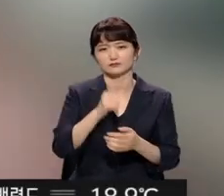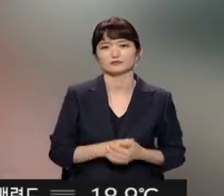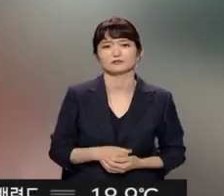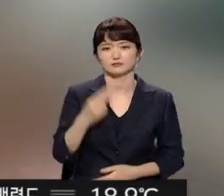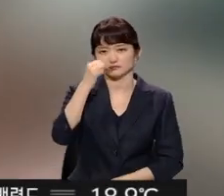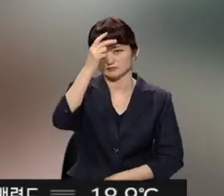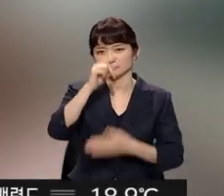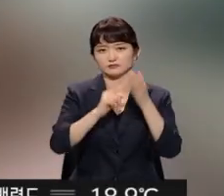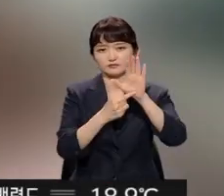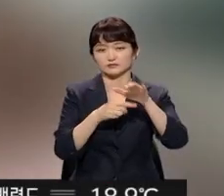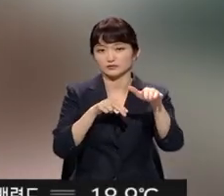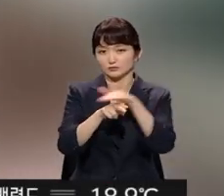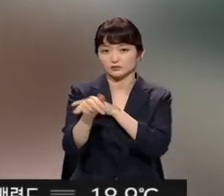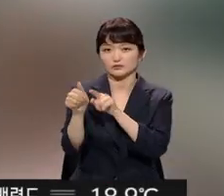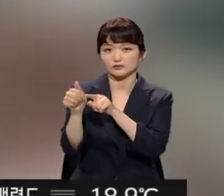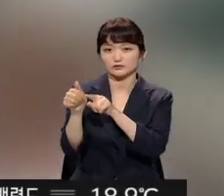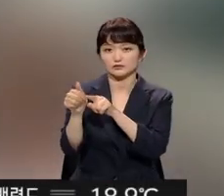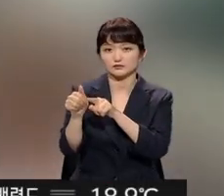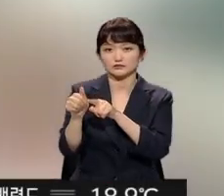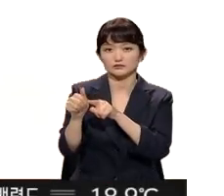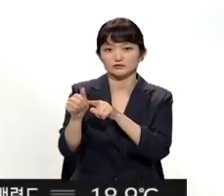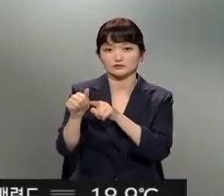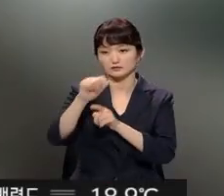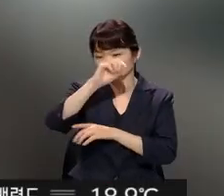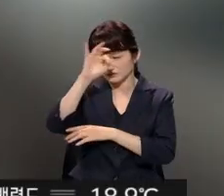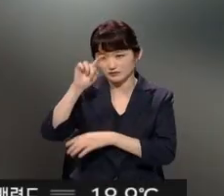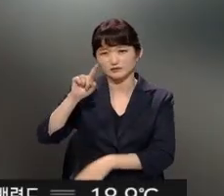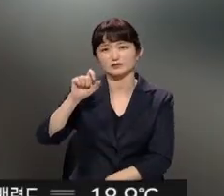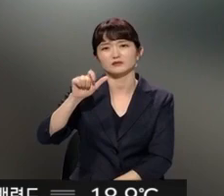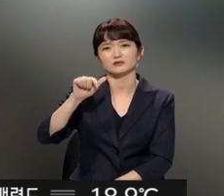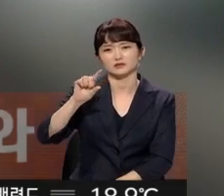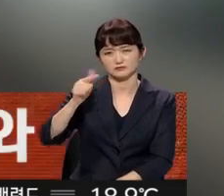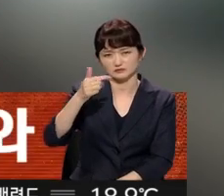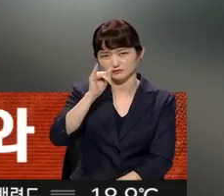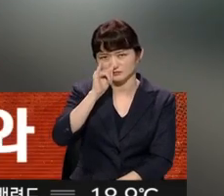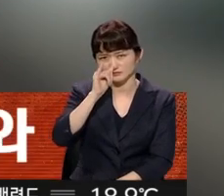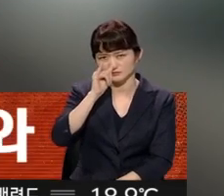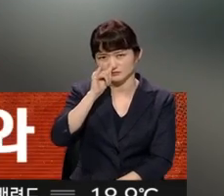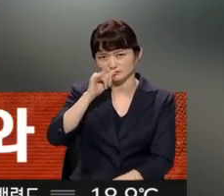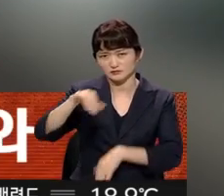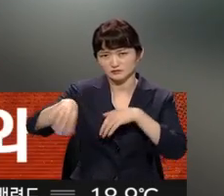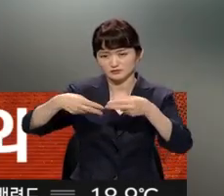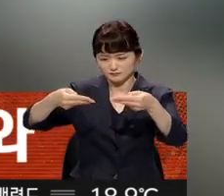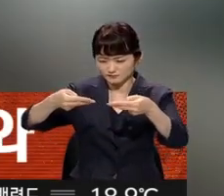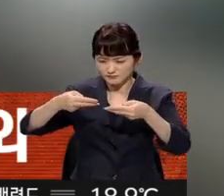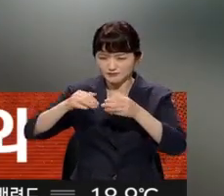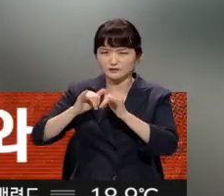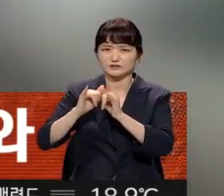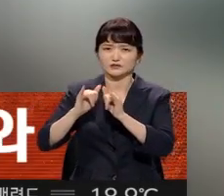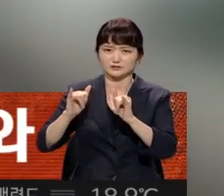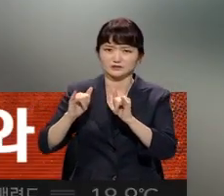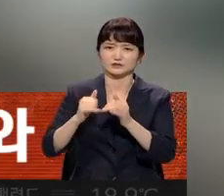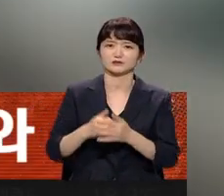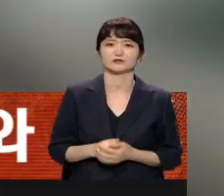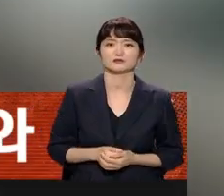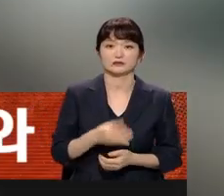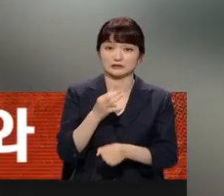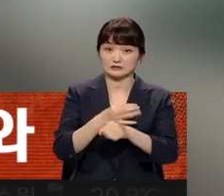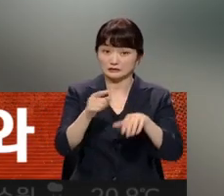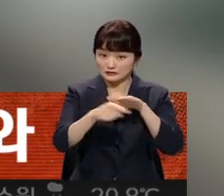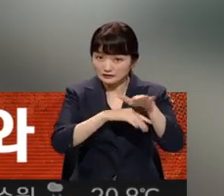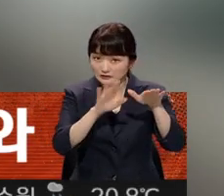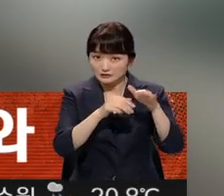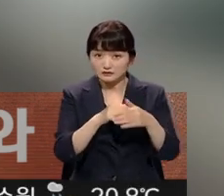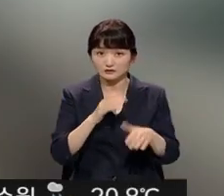검찰에 따르면 도주한 남성은 이미 15건의 전과가 있는 전과자였고 노숙 생활을 해왔다고 합니다. 그리고 단순 강도가 아니라